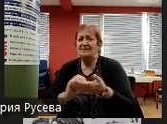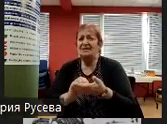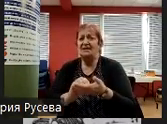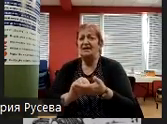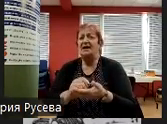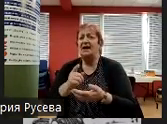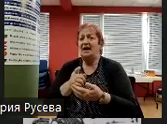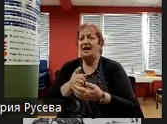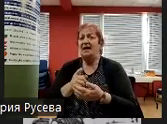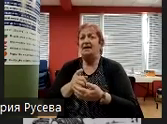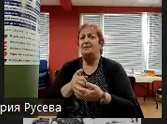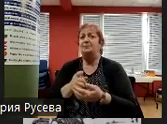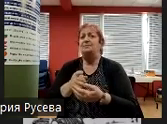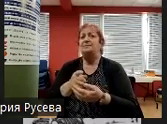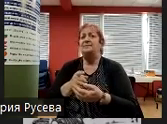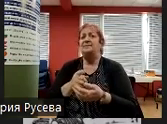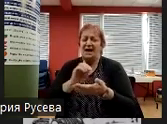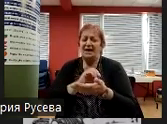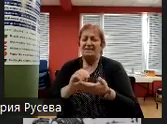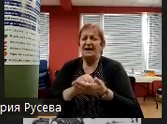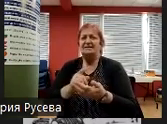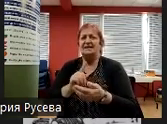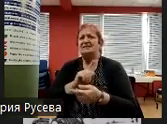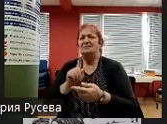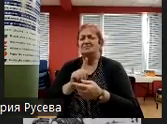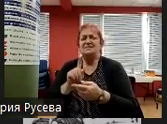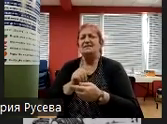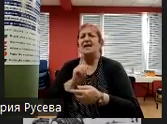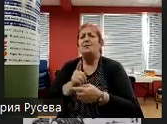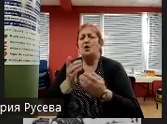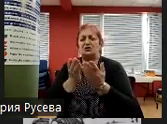И по този начин текста става нечетлив,